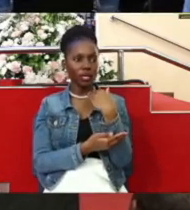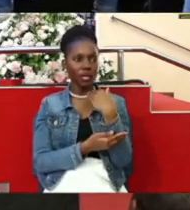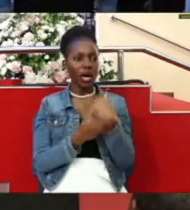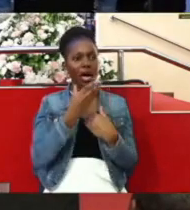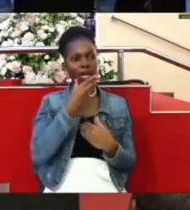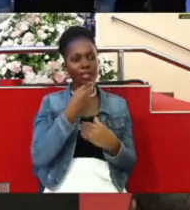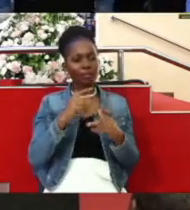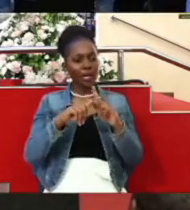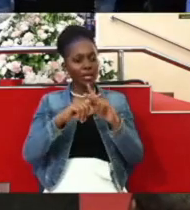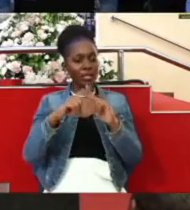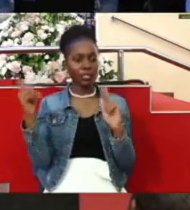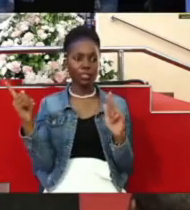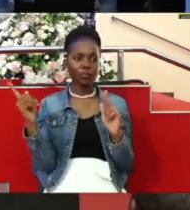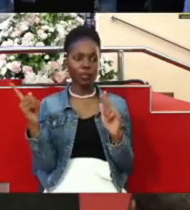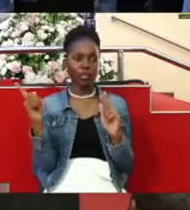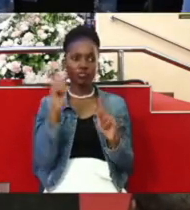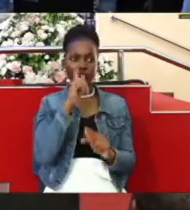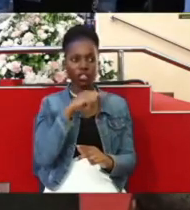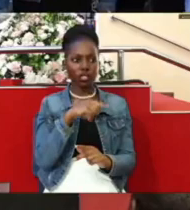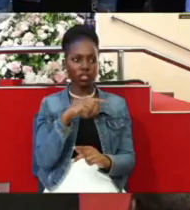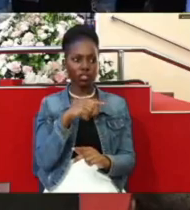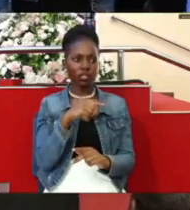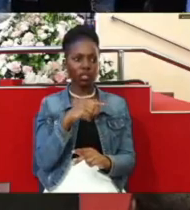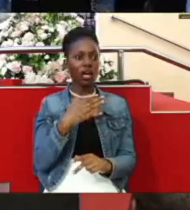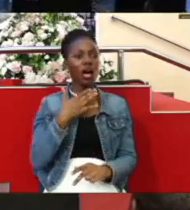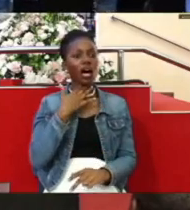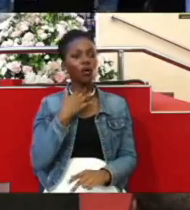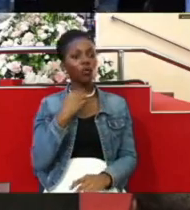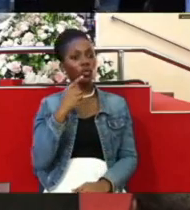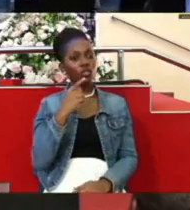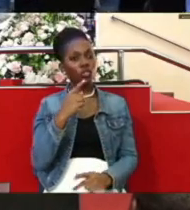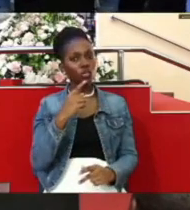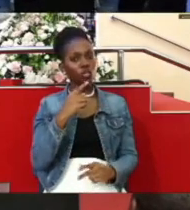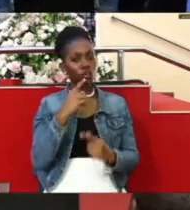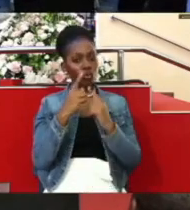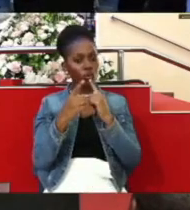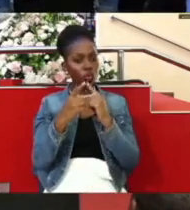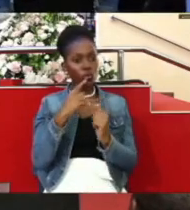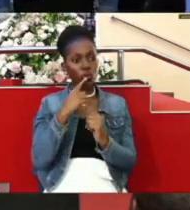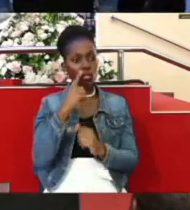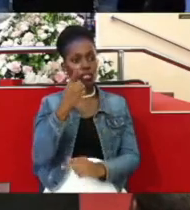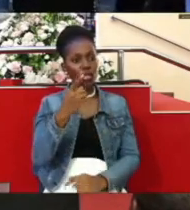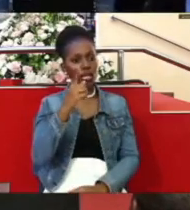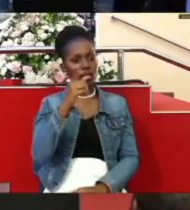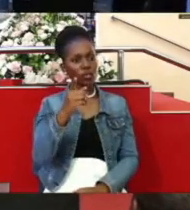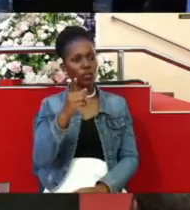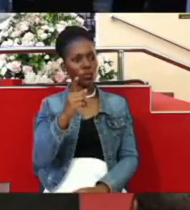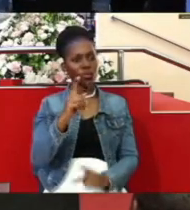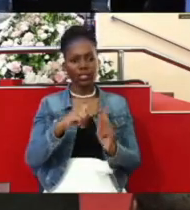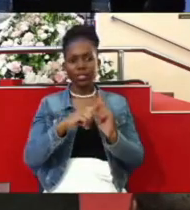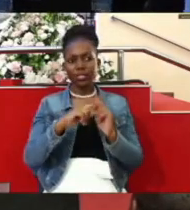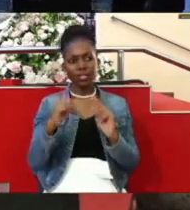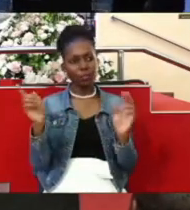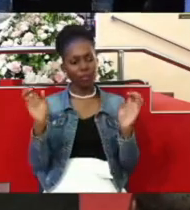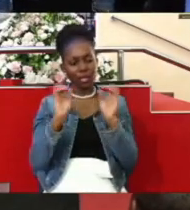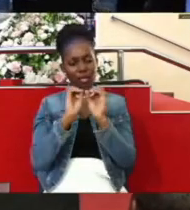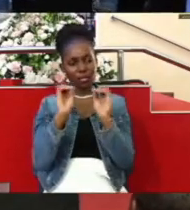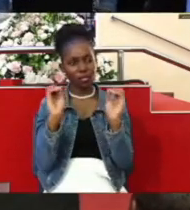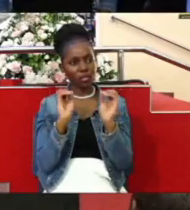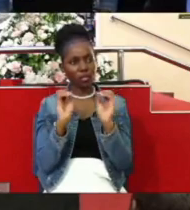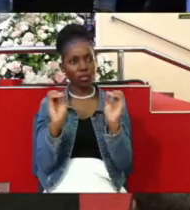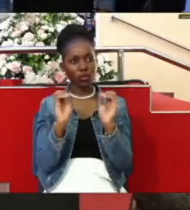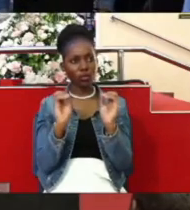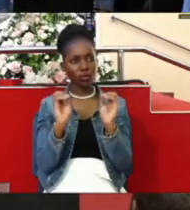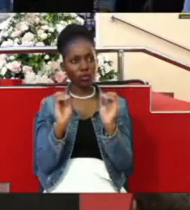na huyo mwanaume amekuacha, I would like to tell you, do not run away. Ningetaka kukuambia usitoroke. Come back to God.